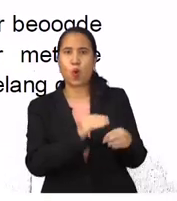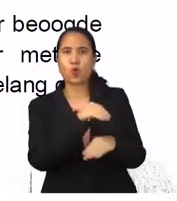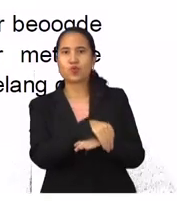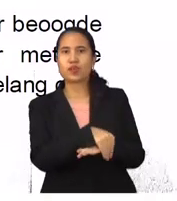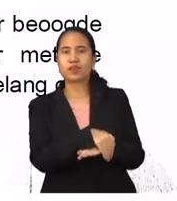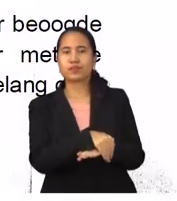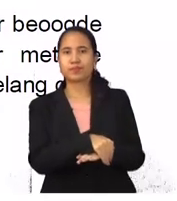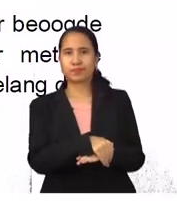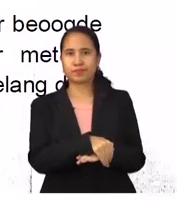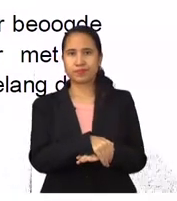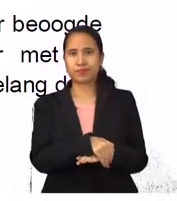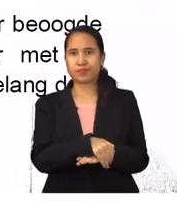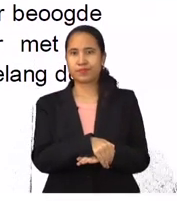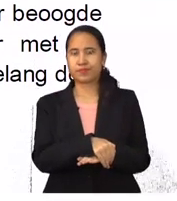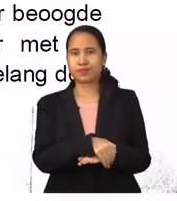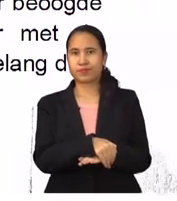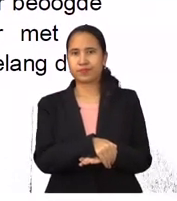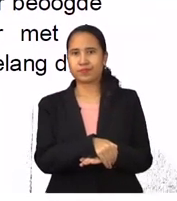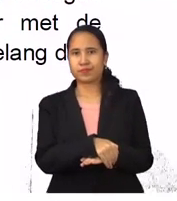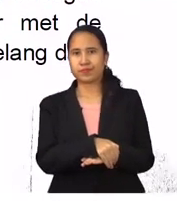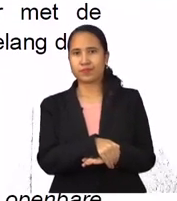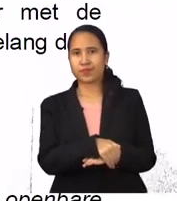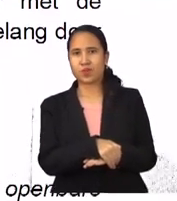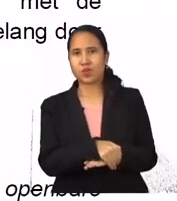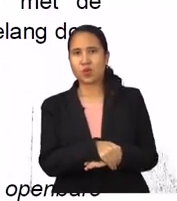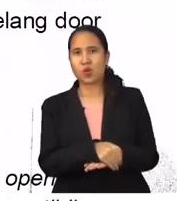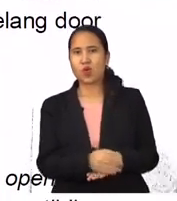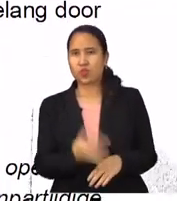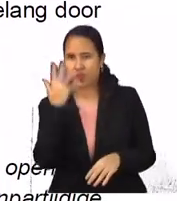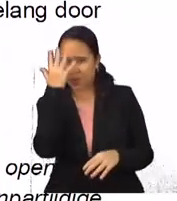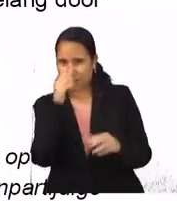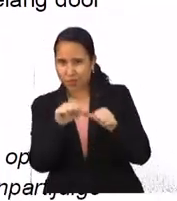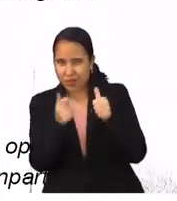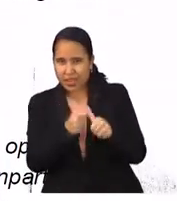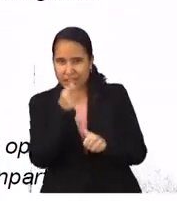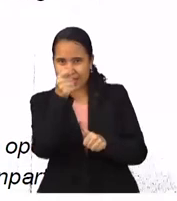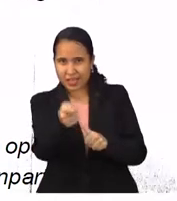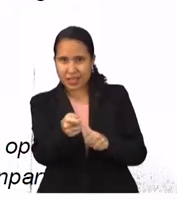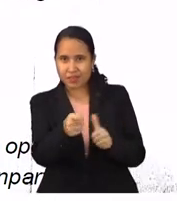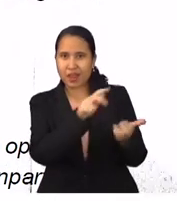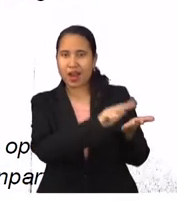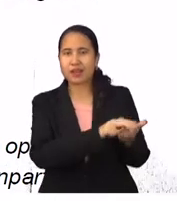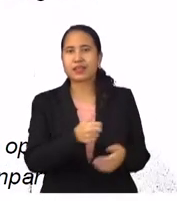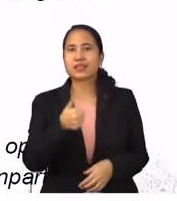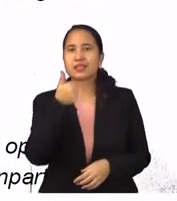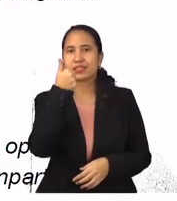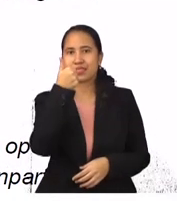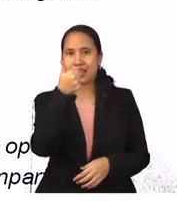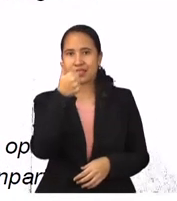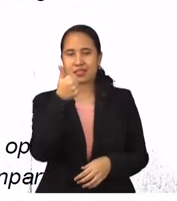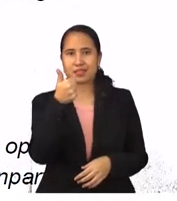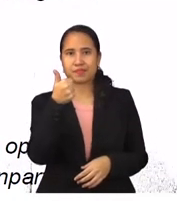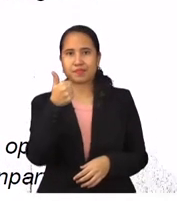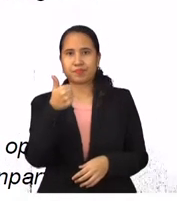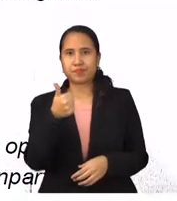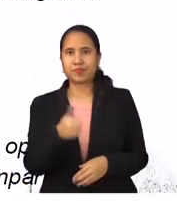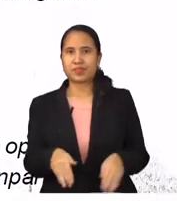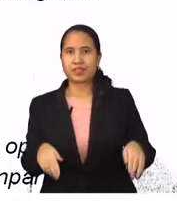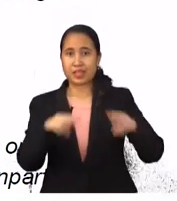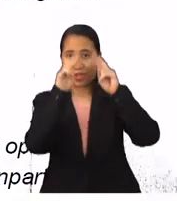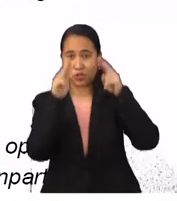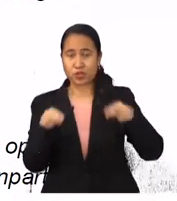van immuniteiten en amnestieën in het kader van artikel 6 van het Internationaal Verdrag in